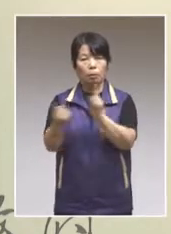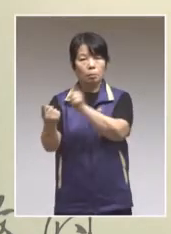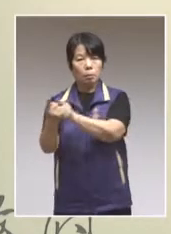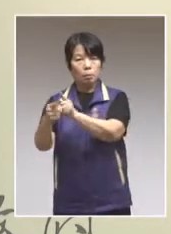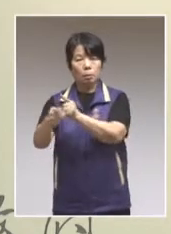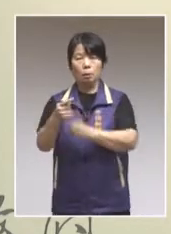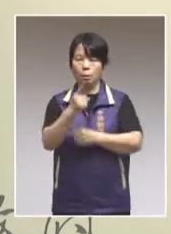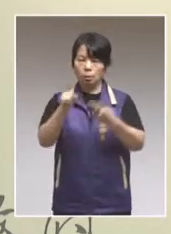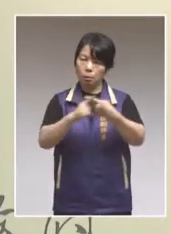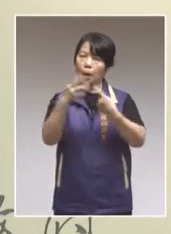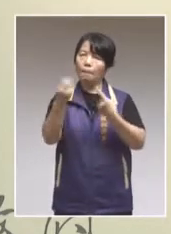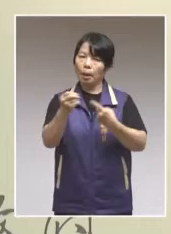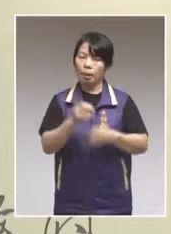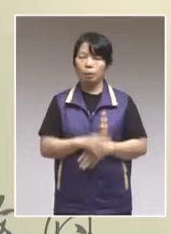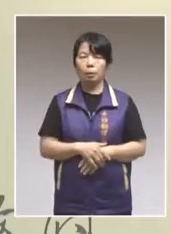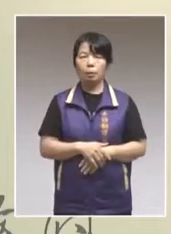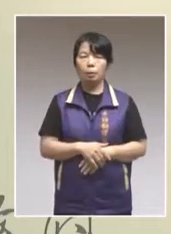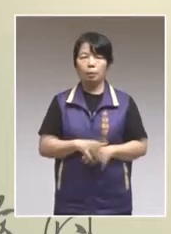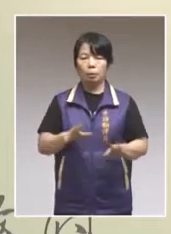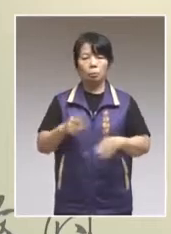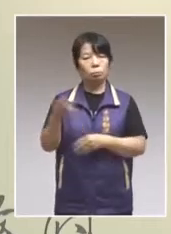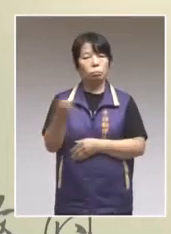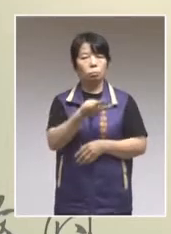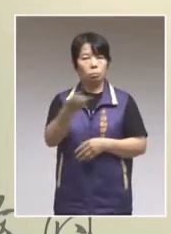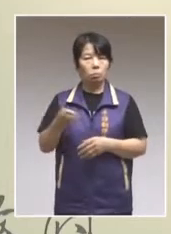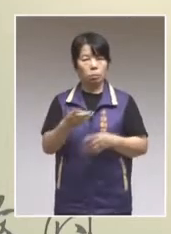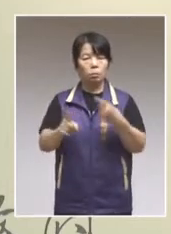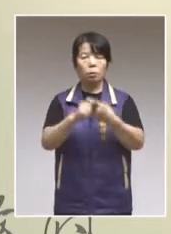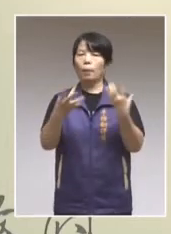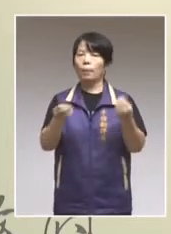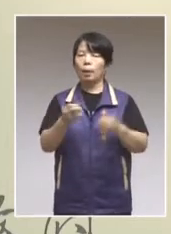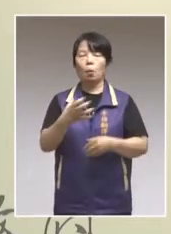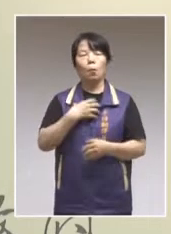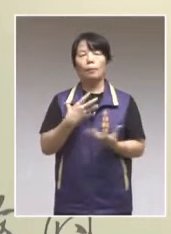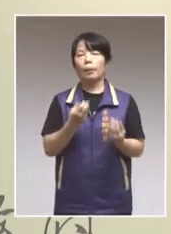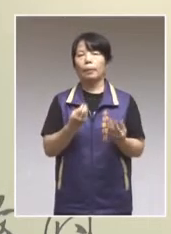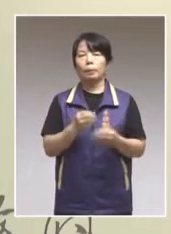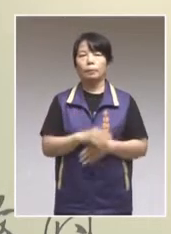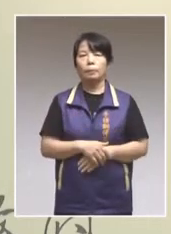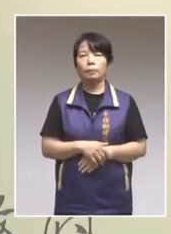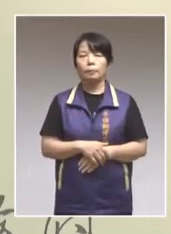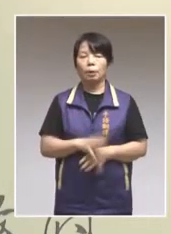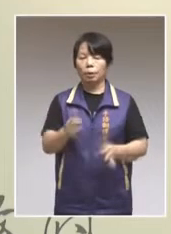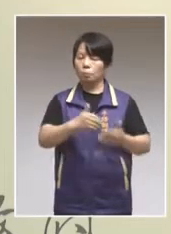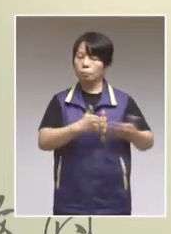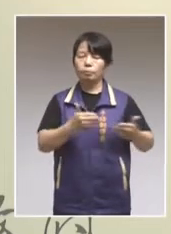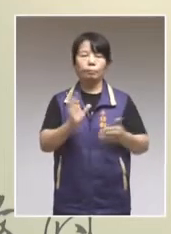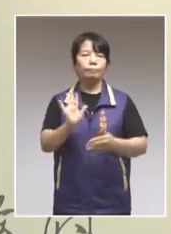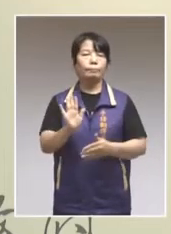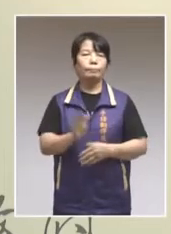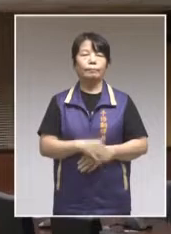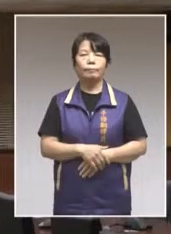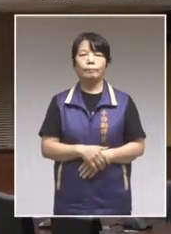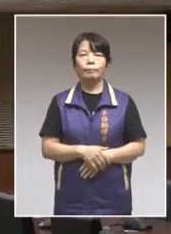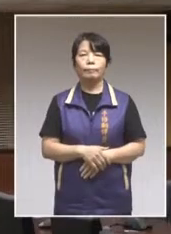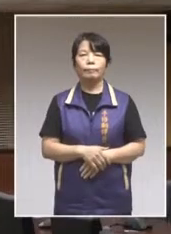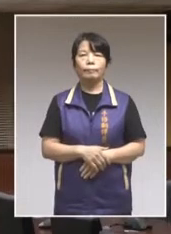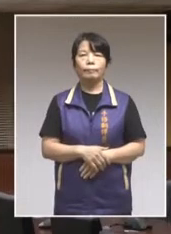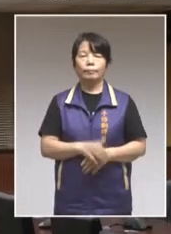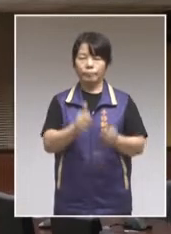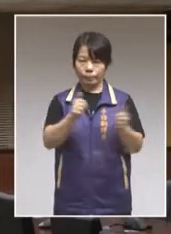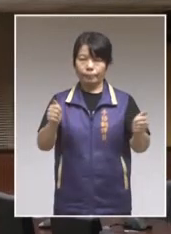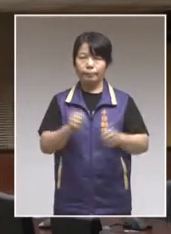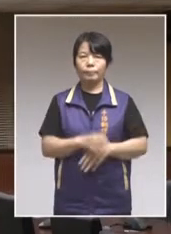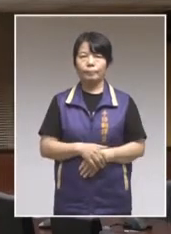没有确诊，接触者当然就没有确诊，因此没有相关的风险，所以是不需要隔离的。 好，谢